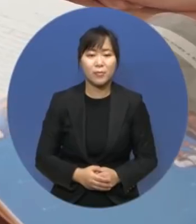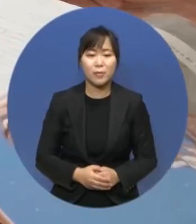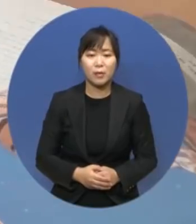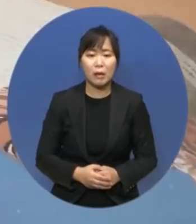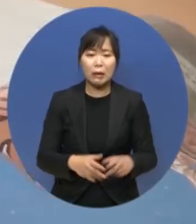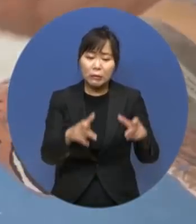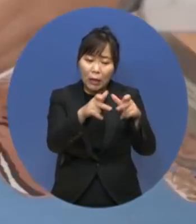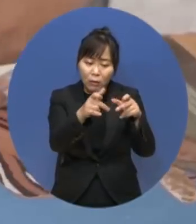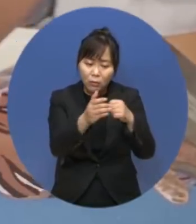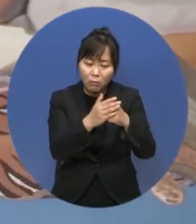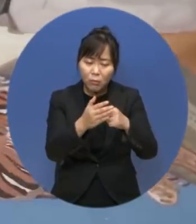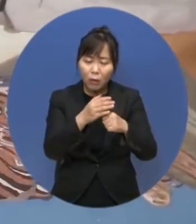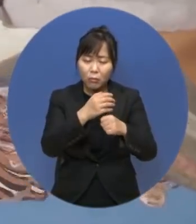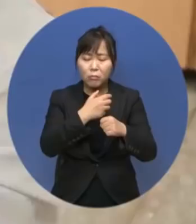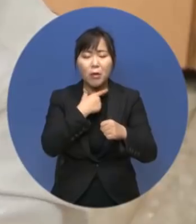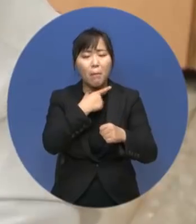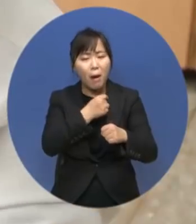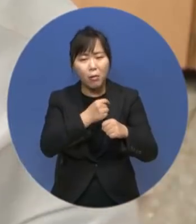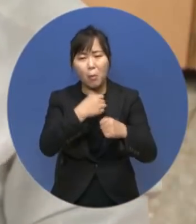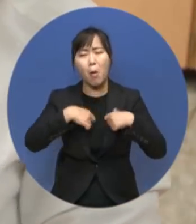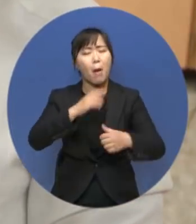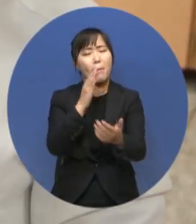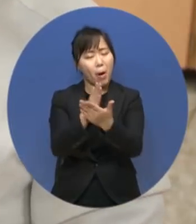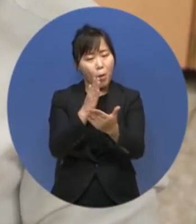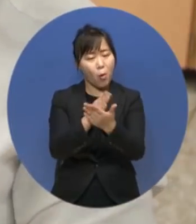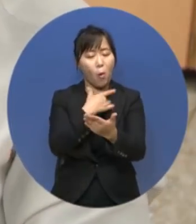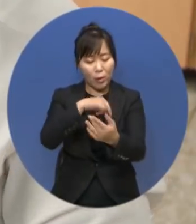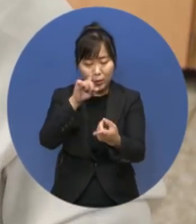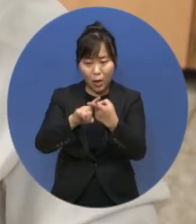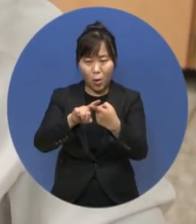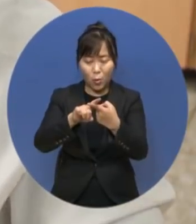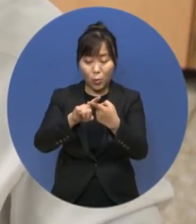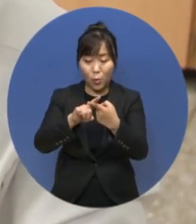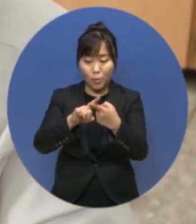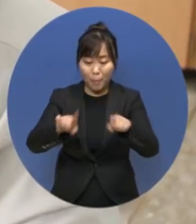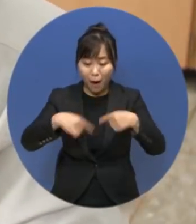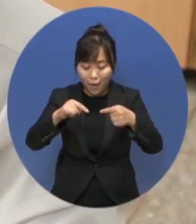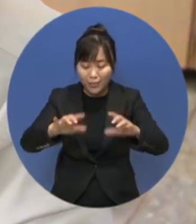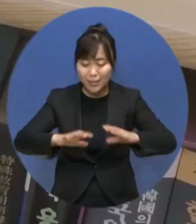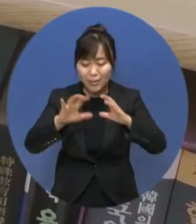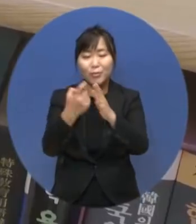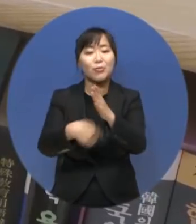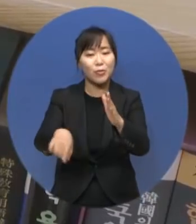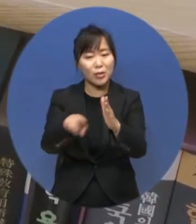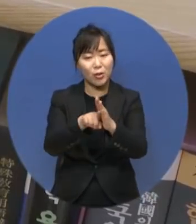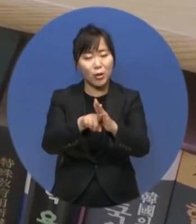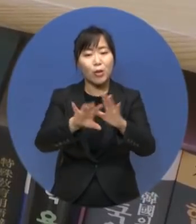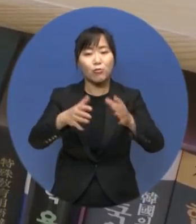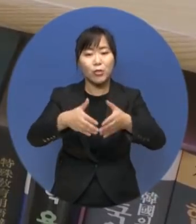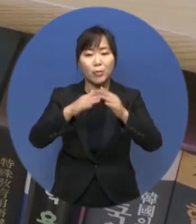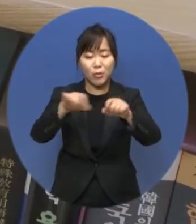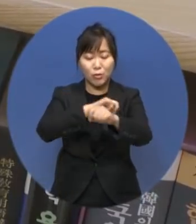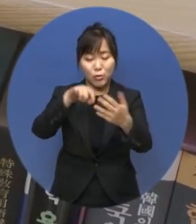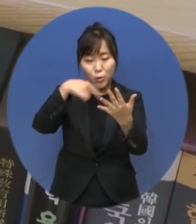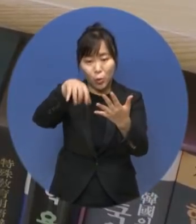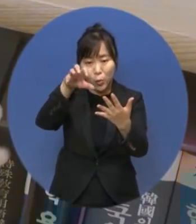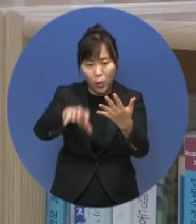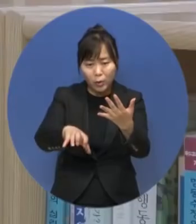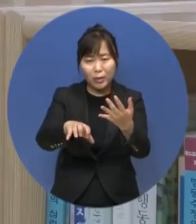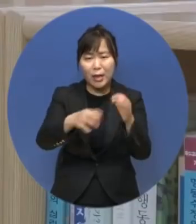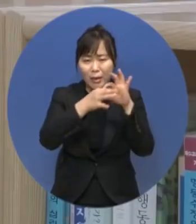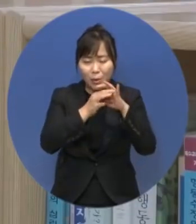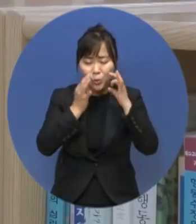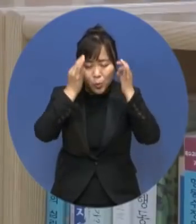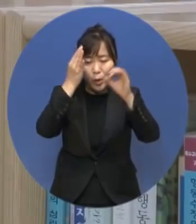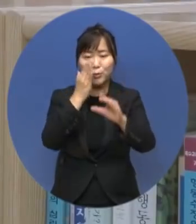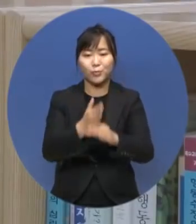장애로 인해 꿈을 포기하지 않고 펼칠 수 있는 세상을 만들어가기 위하여 국립특수교육원은 끊임없이